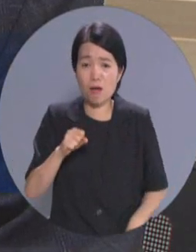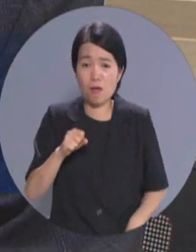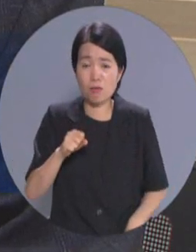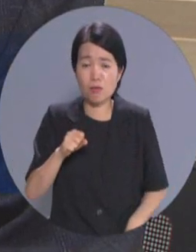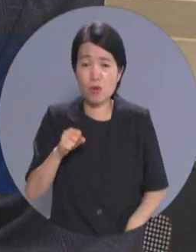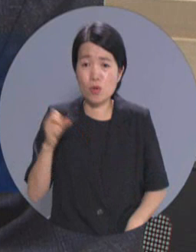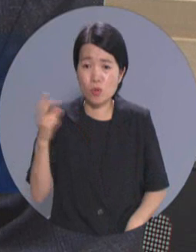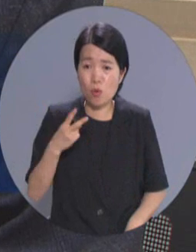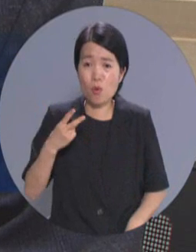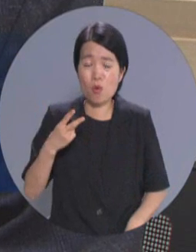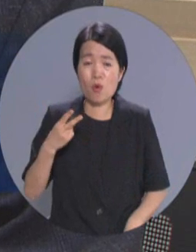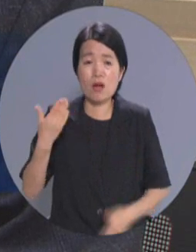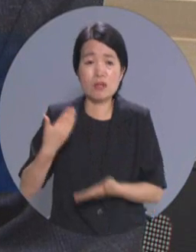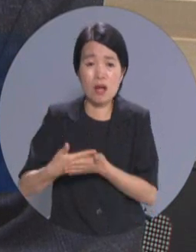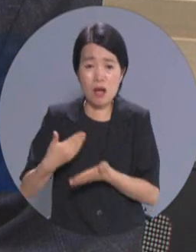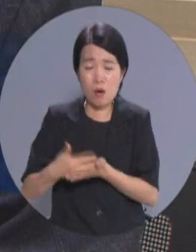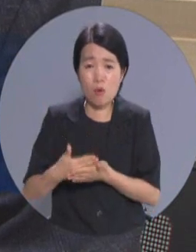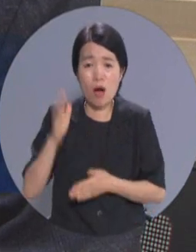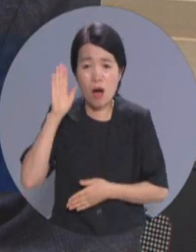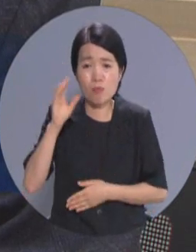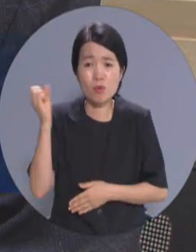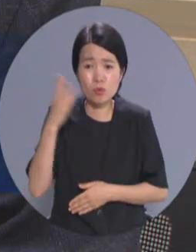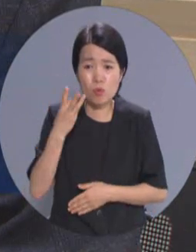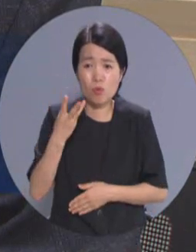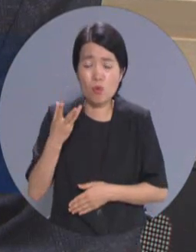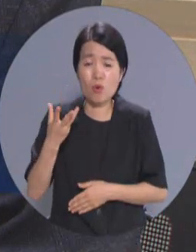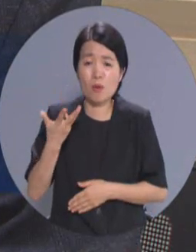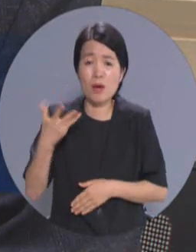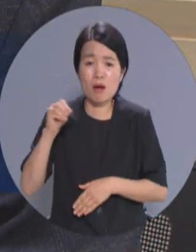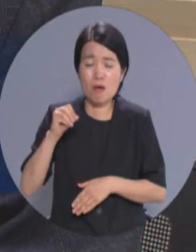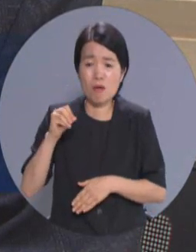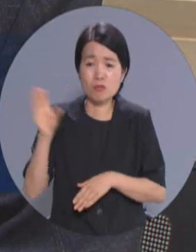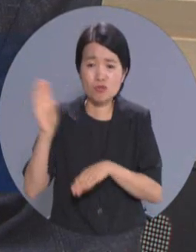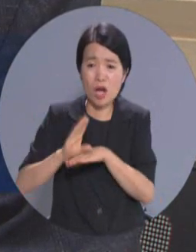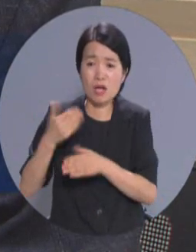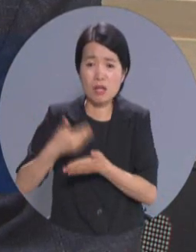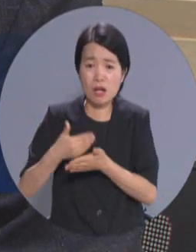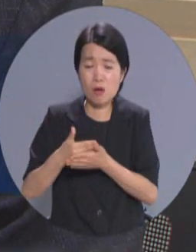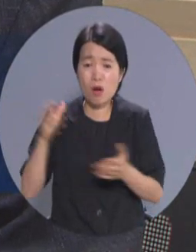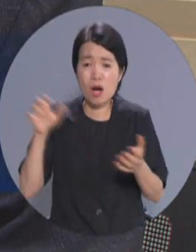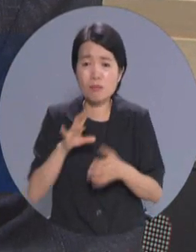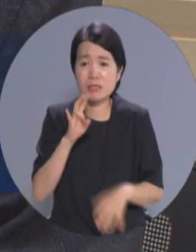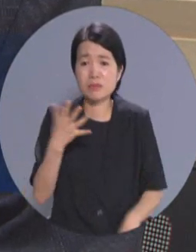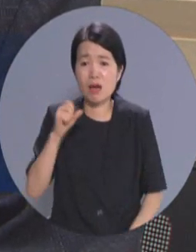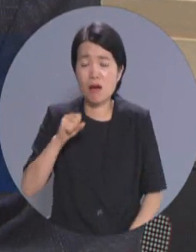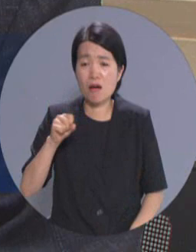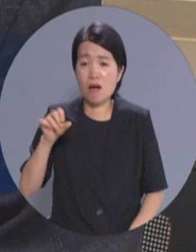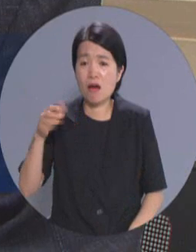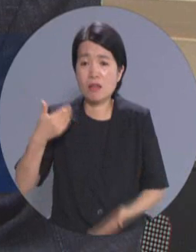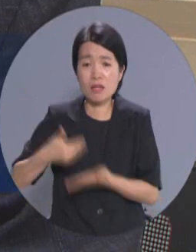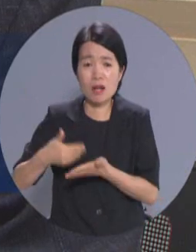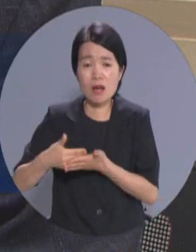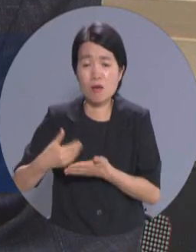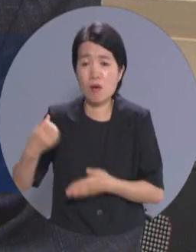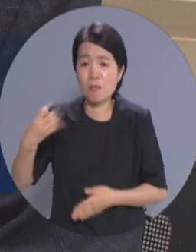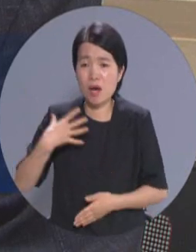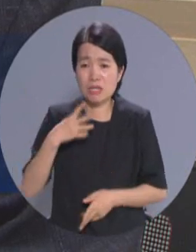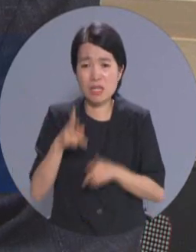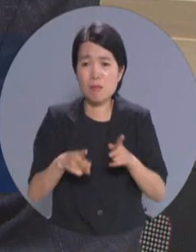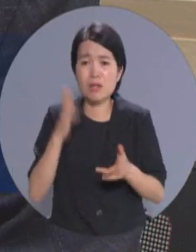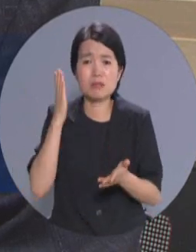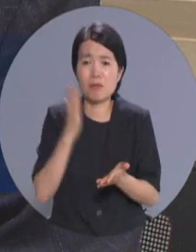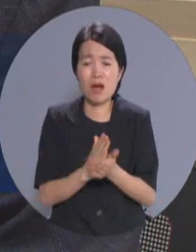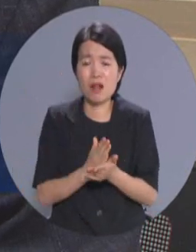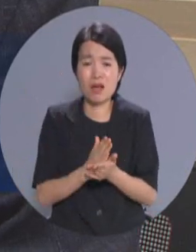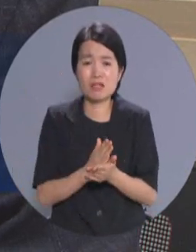또 지급을 하라고 하고 앞으로 또 8억을 지급을 하라고 24억을 지급하라고 하는 이유는 저희들을